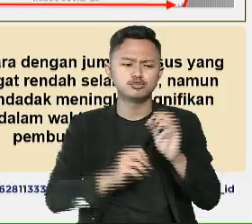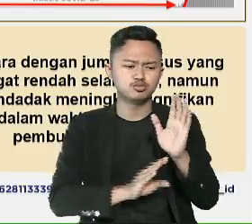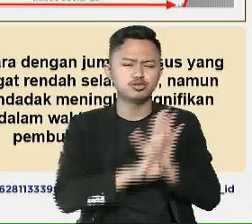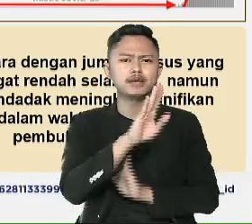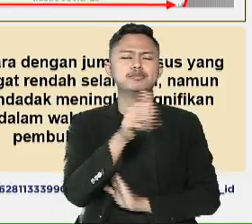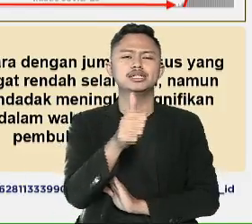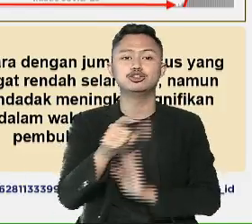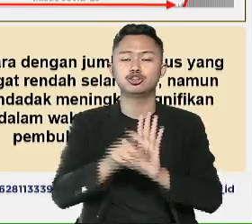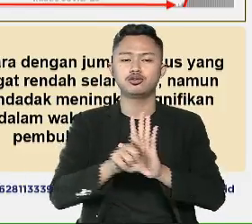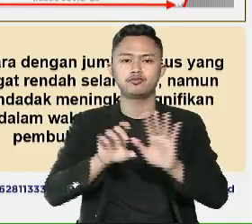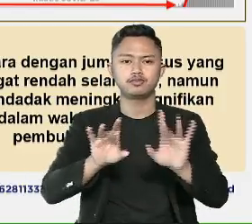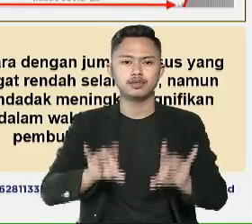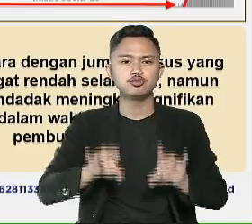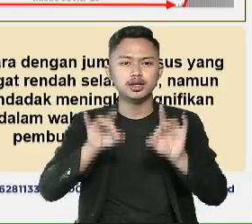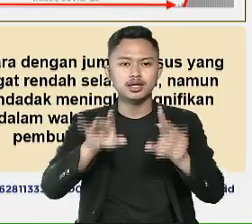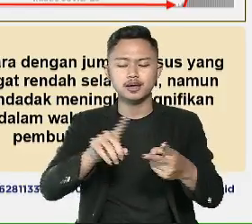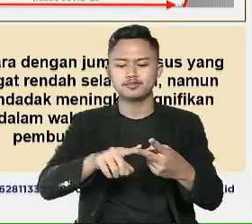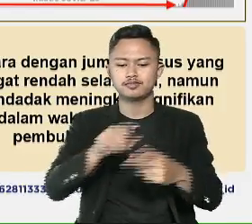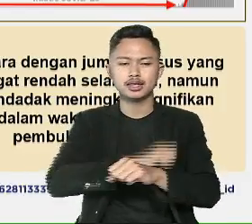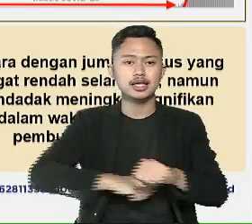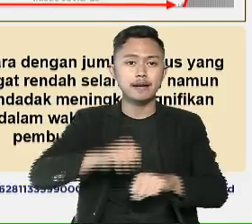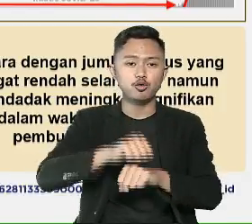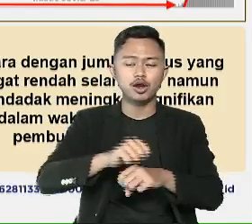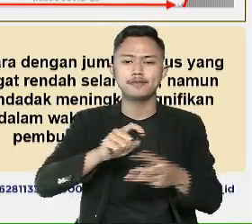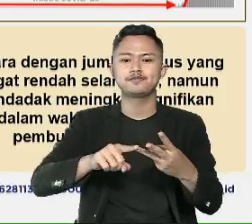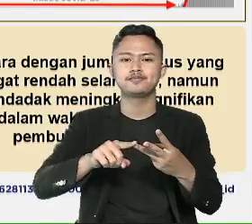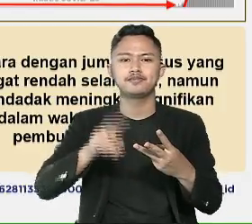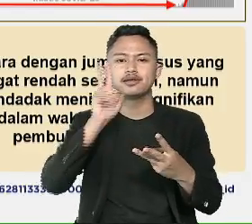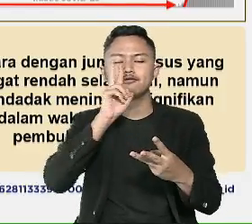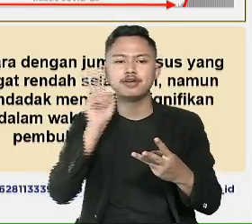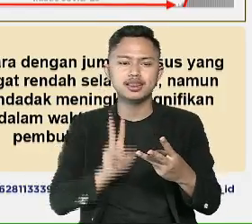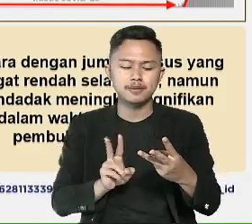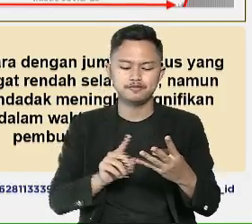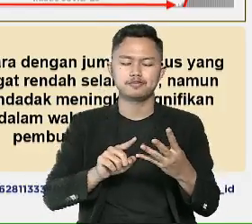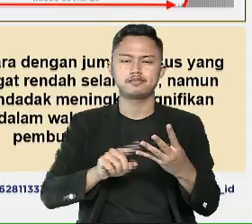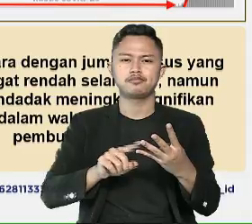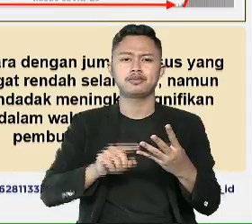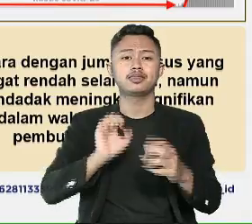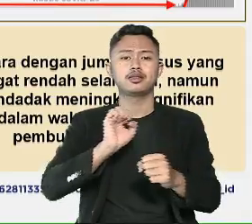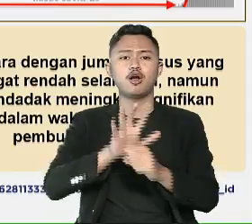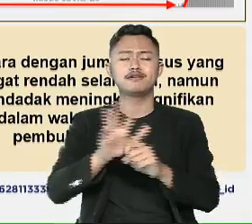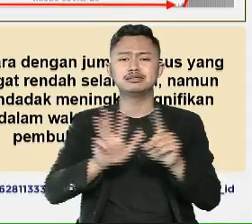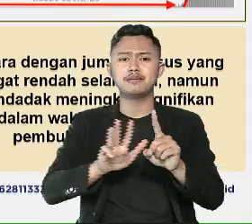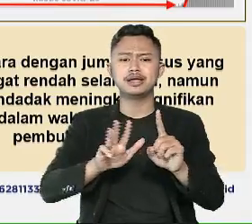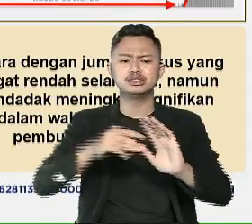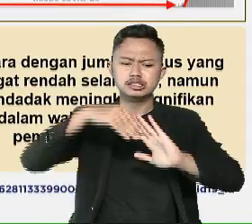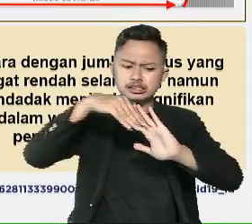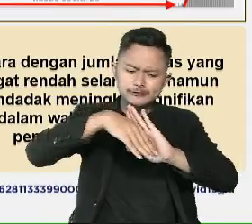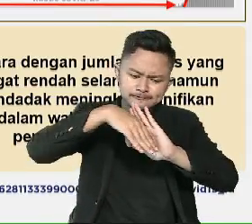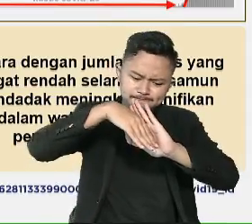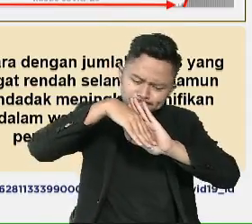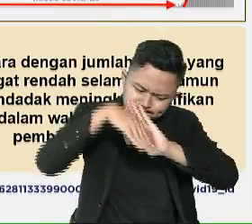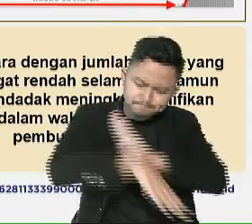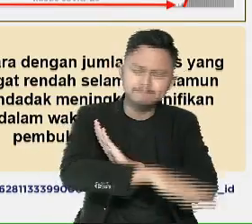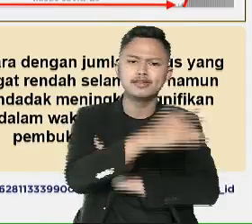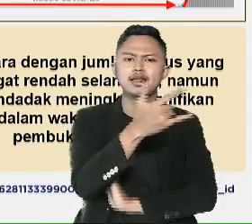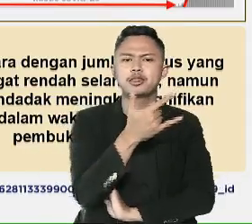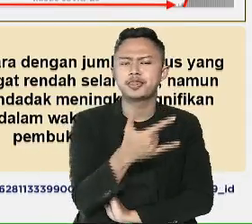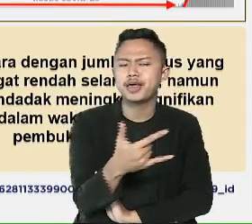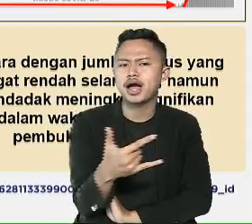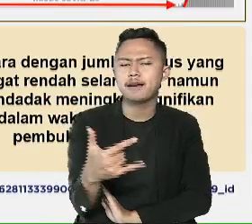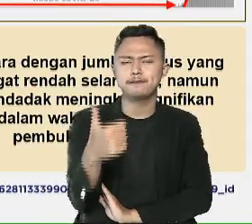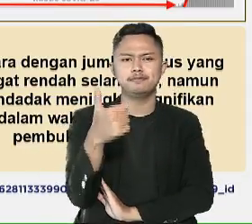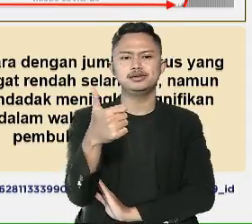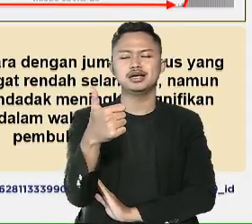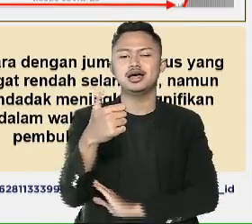Di Australia, Singapura, dan Vietnam, kasus COVID-19 dapat ditekan dalam waktu yang sangat lama, dengan